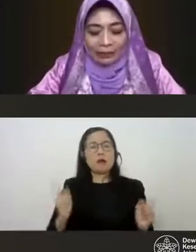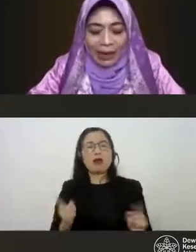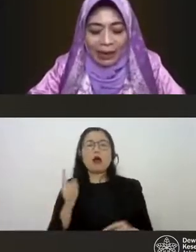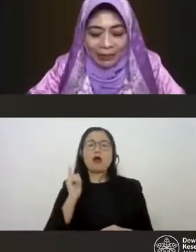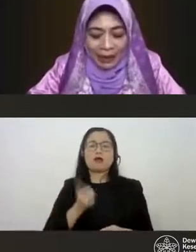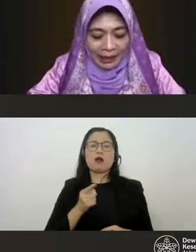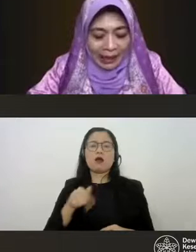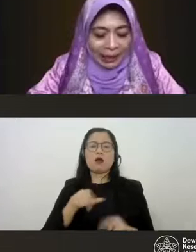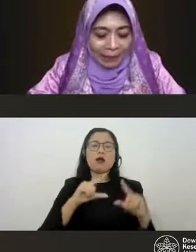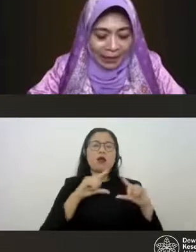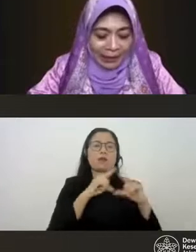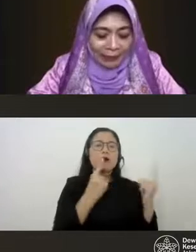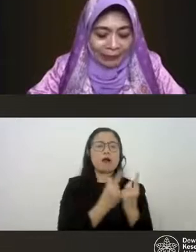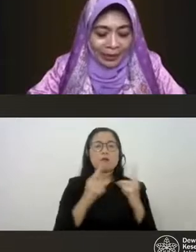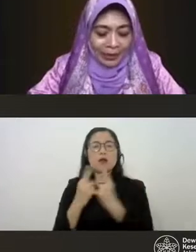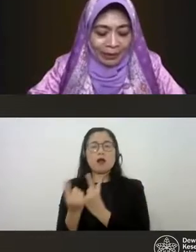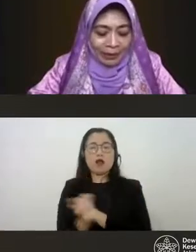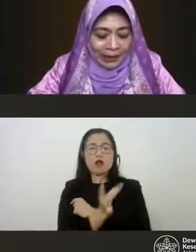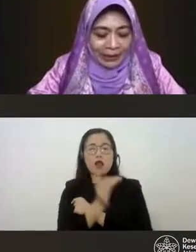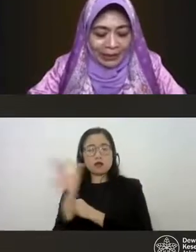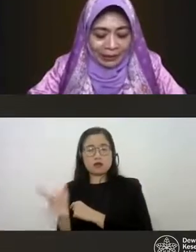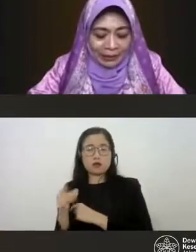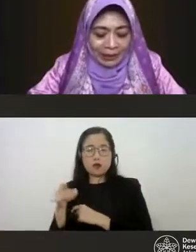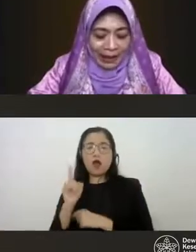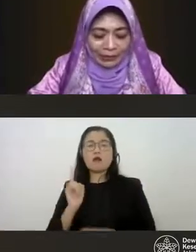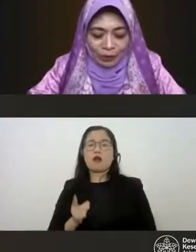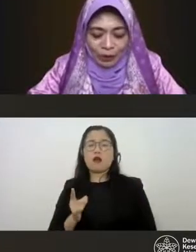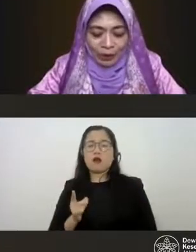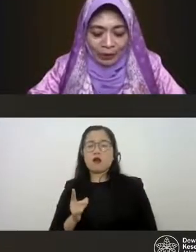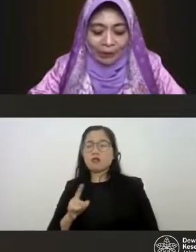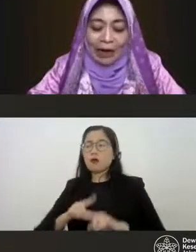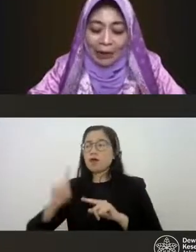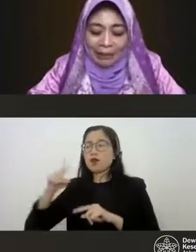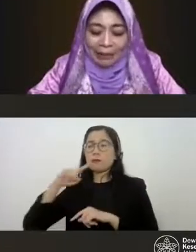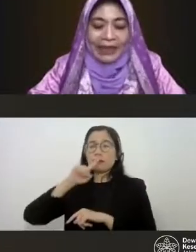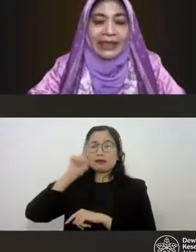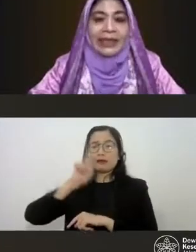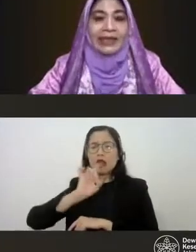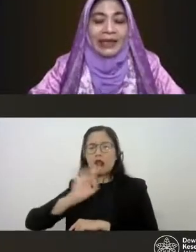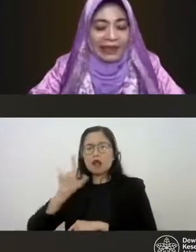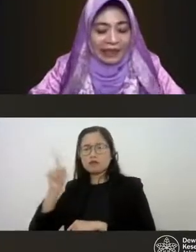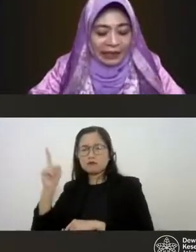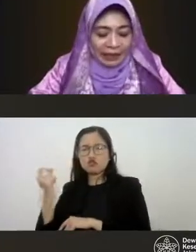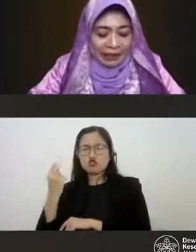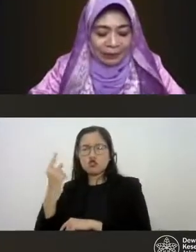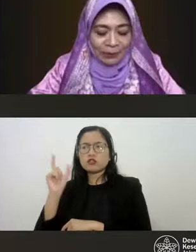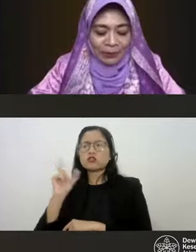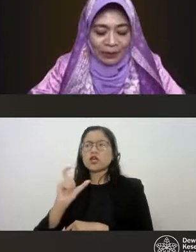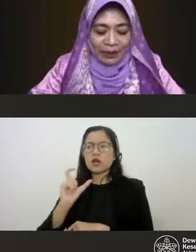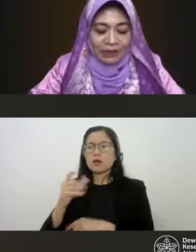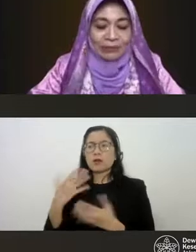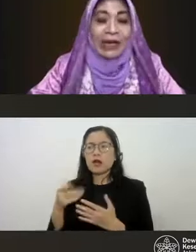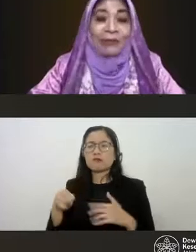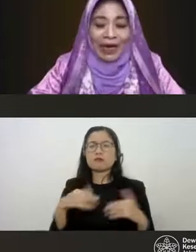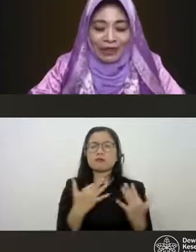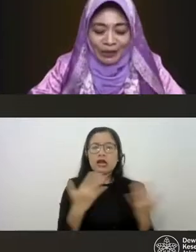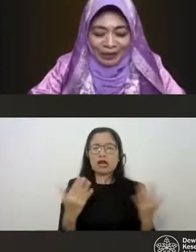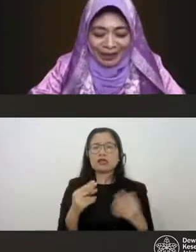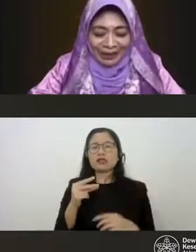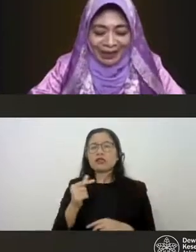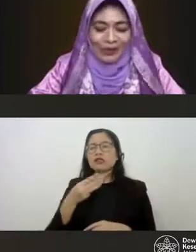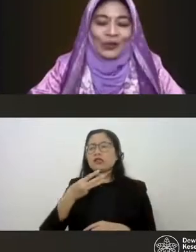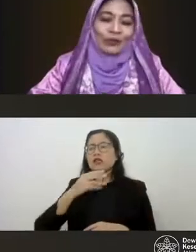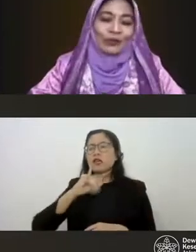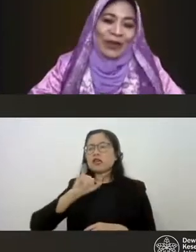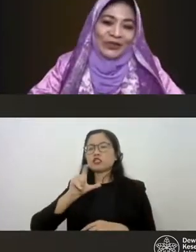sejumlah lembaga-lembaga keagamaan lain. Pertanyaan lain muncul, bagaimana menjadikan religiositas penduduk ini sebagai modal